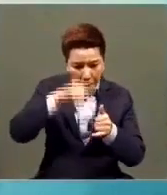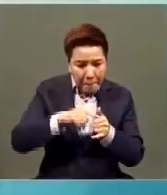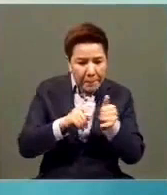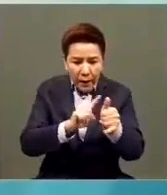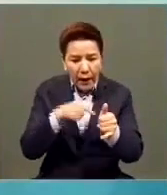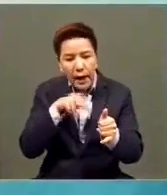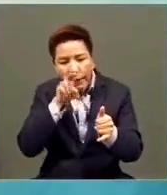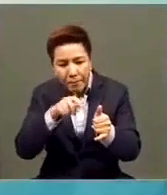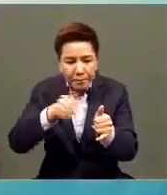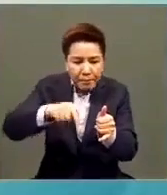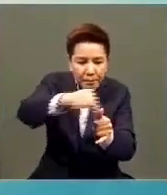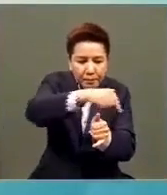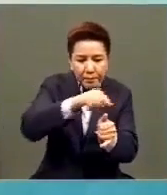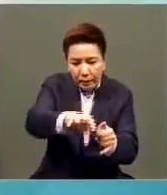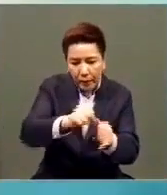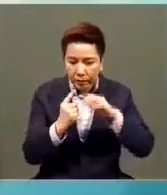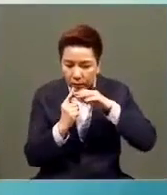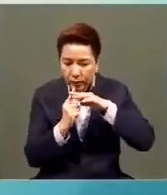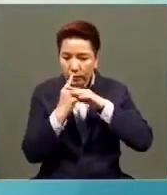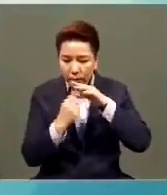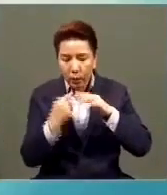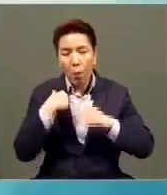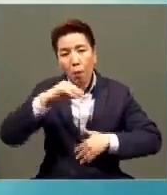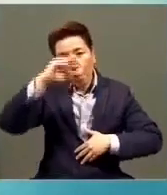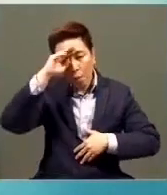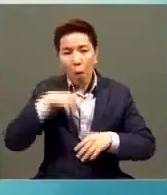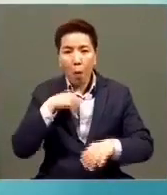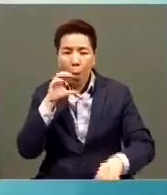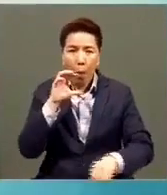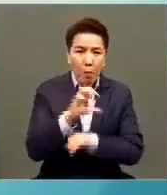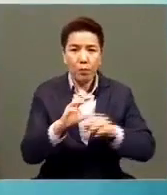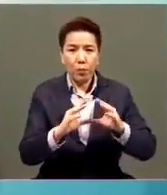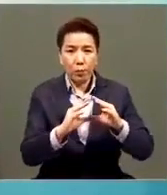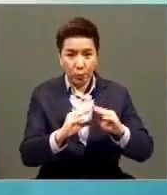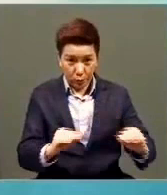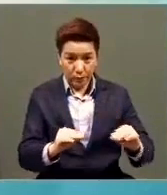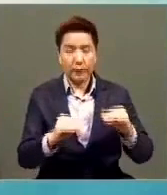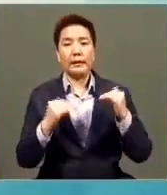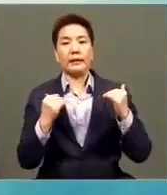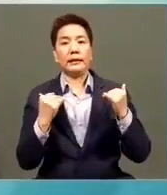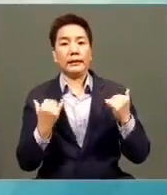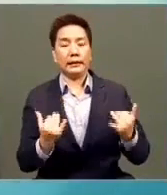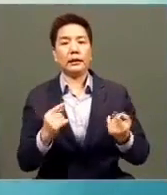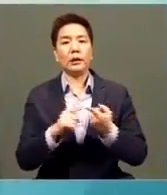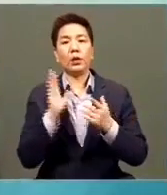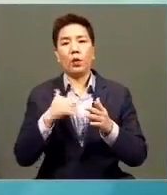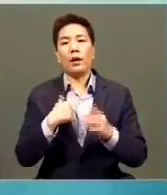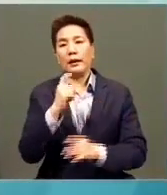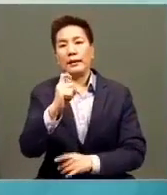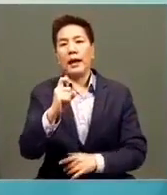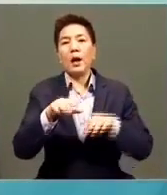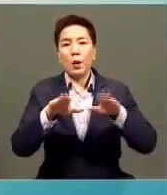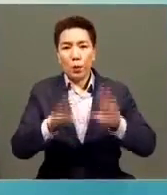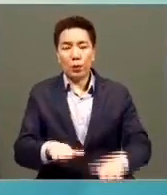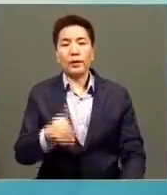างเข้มข้นเพื่อที่จะทำให้การควบคุมโรคนั้นเป็นไปได้มากที่สุดทั้งนี้ก็จะนำไปสู่การลดอัตราการตาย